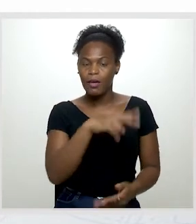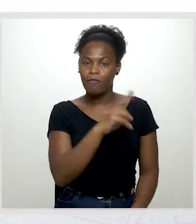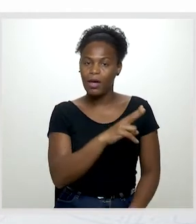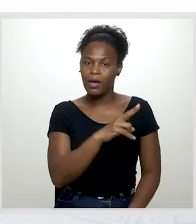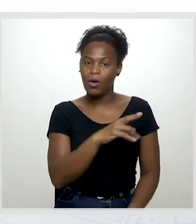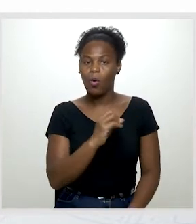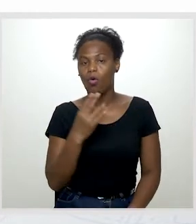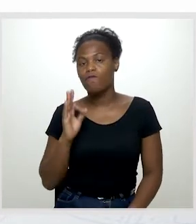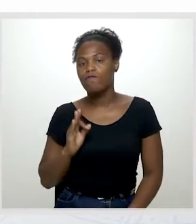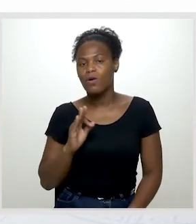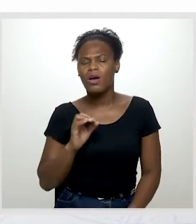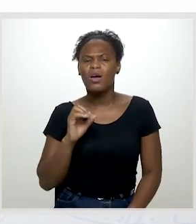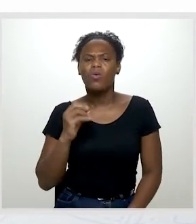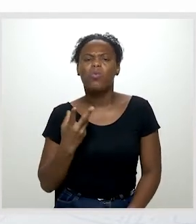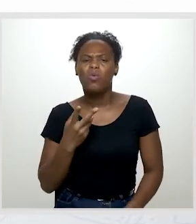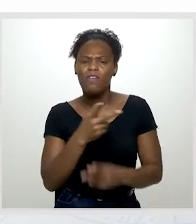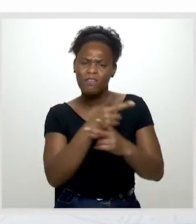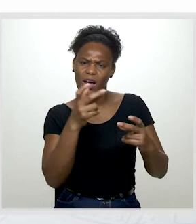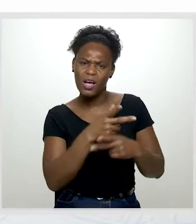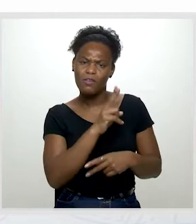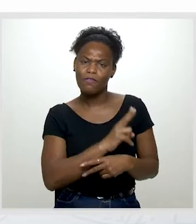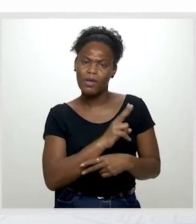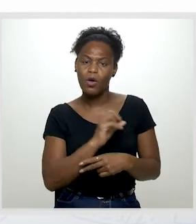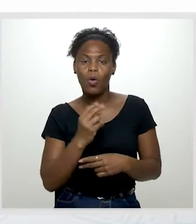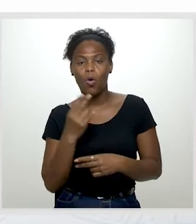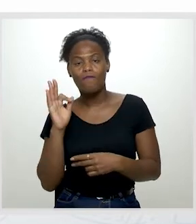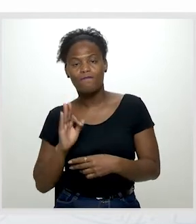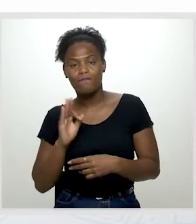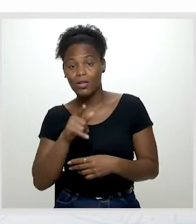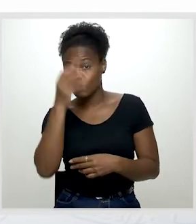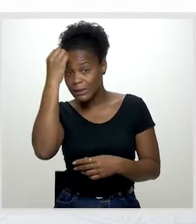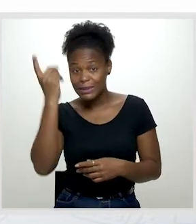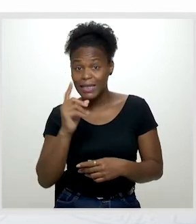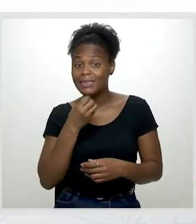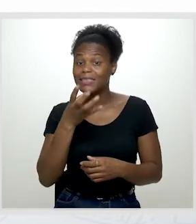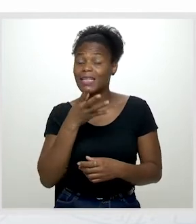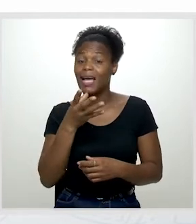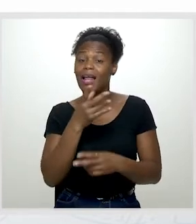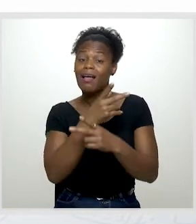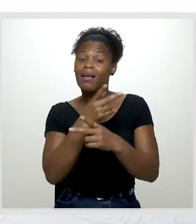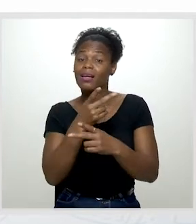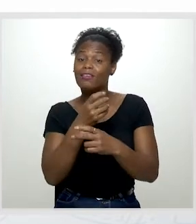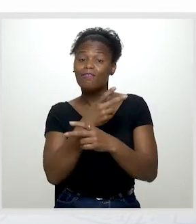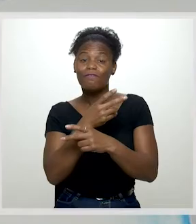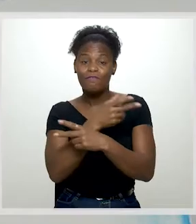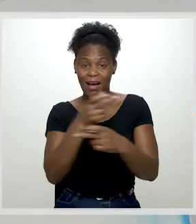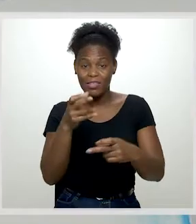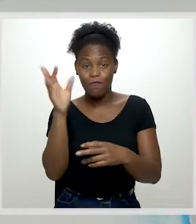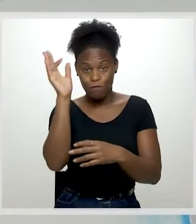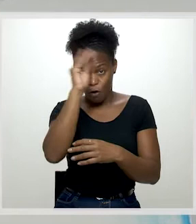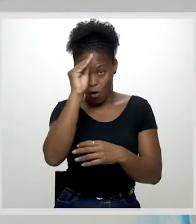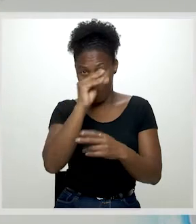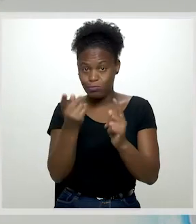faux? Quelles sont les phrases vraies ou fausses? Et n'oublie pas de justifier les phrases